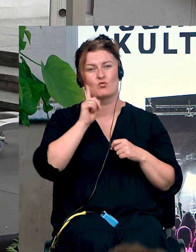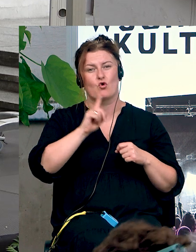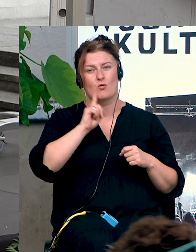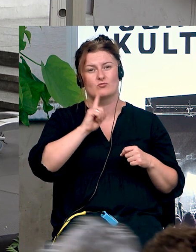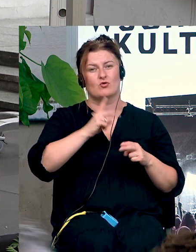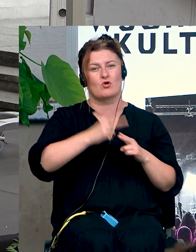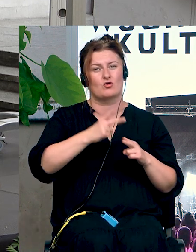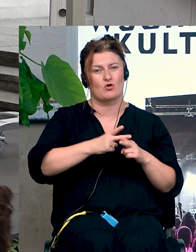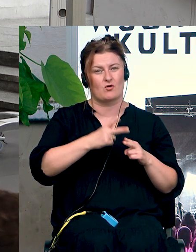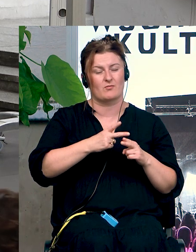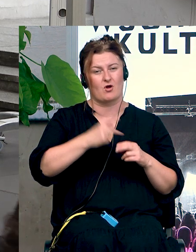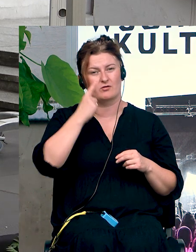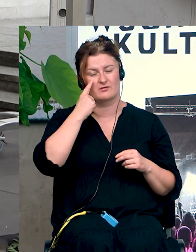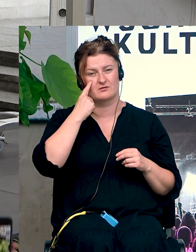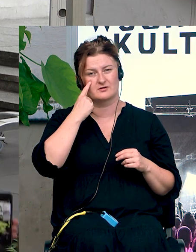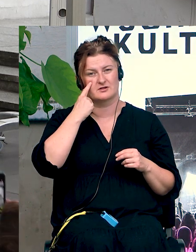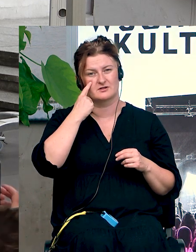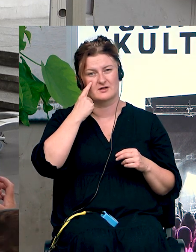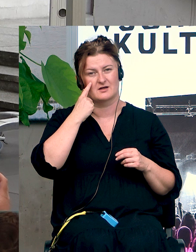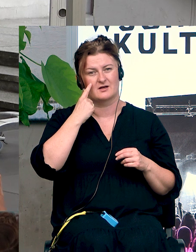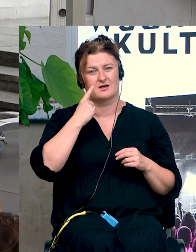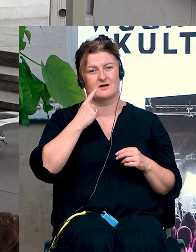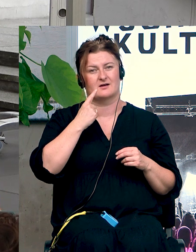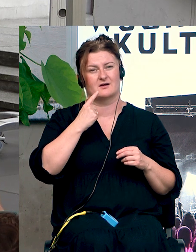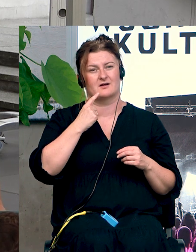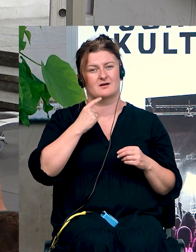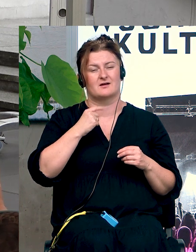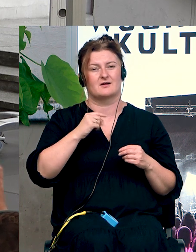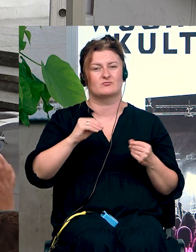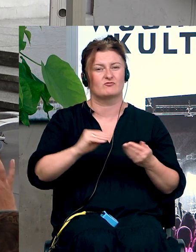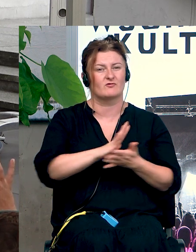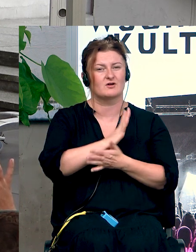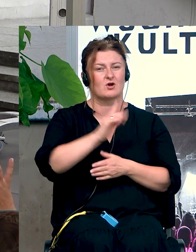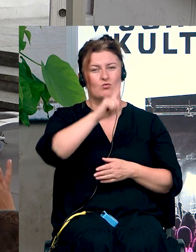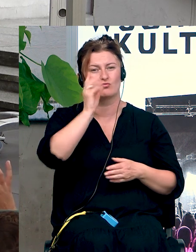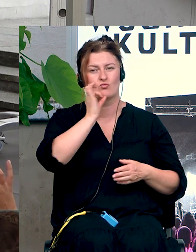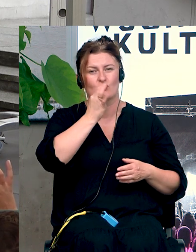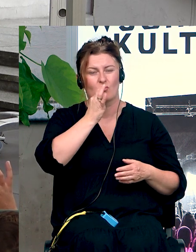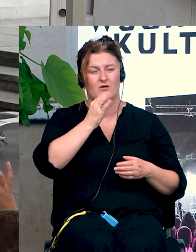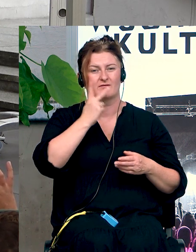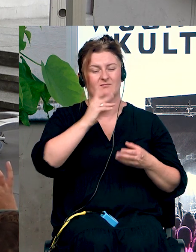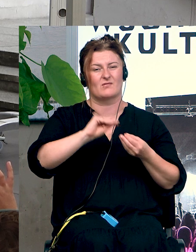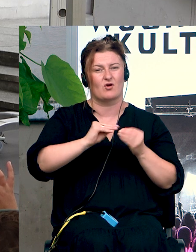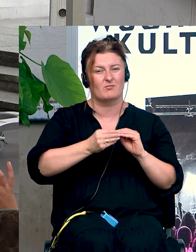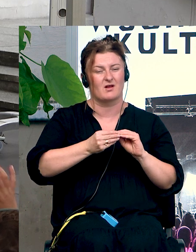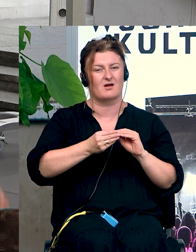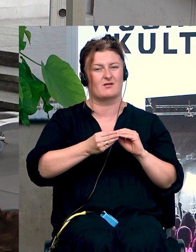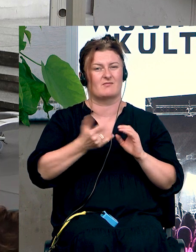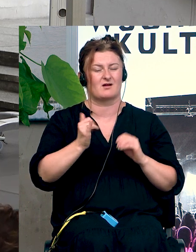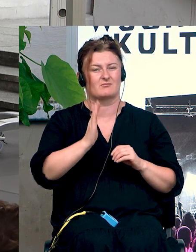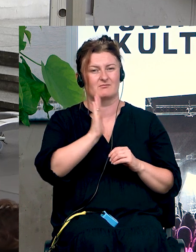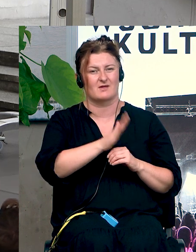chłopcu z chorobą onkologiczną, oswajająca młodych czytelników z komplikacjami i